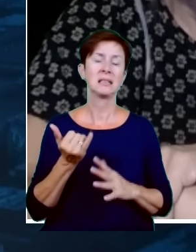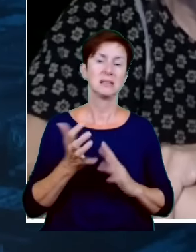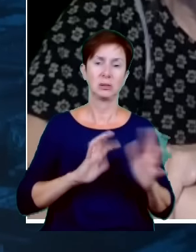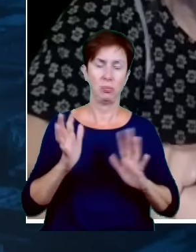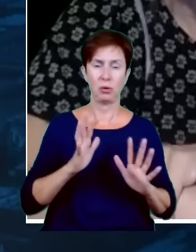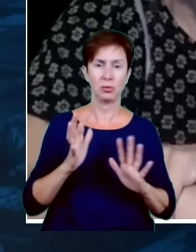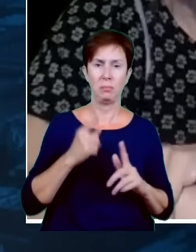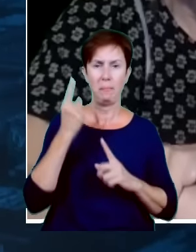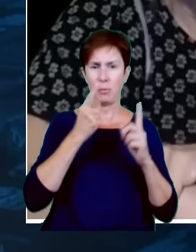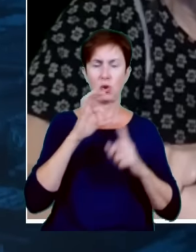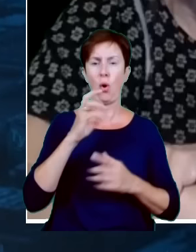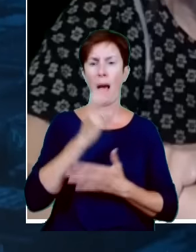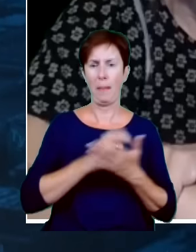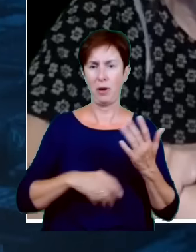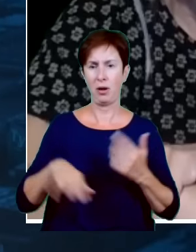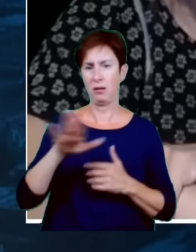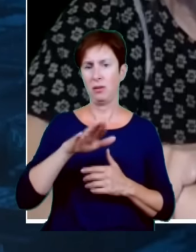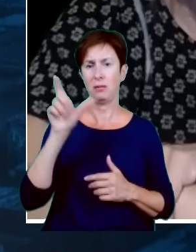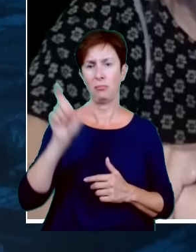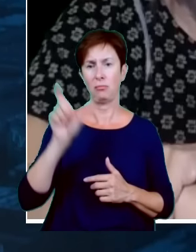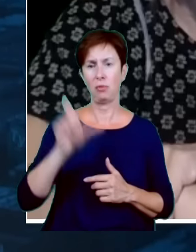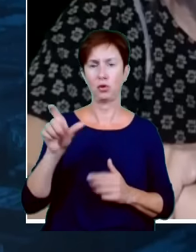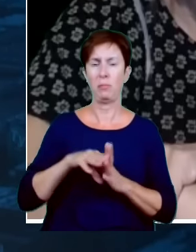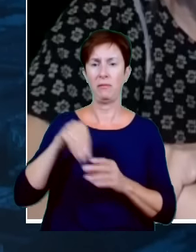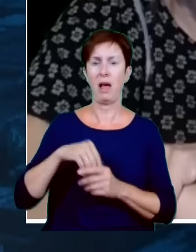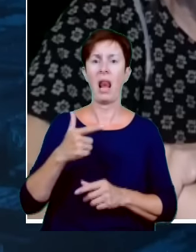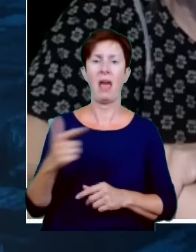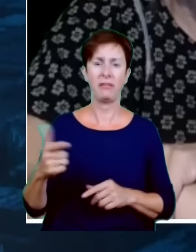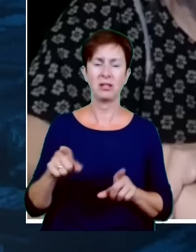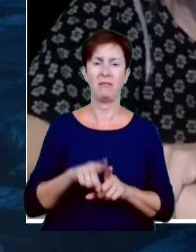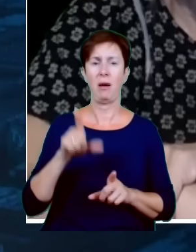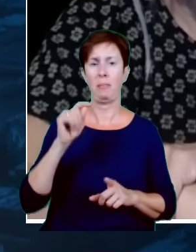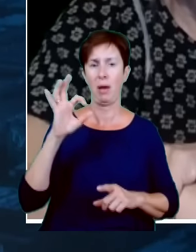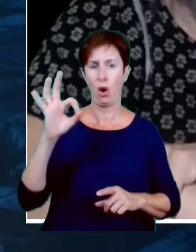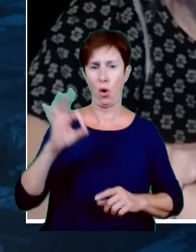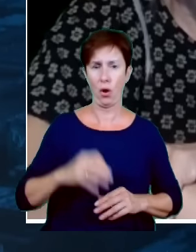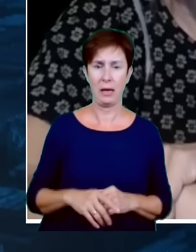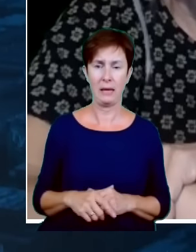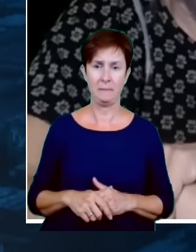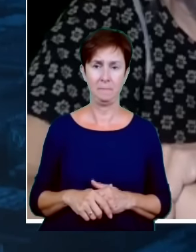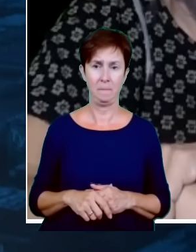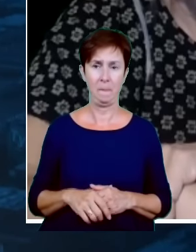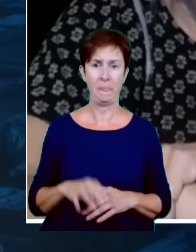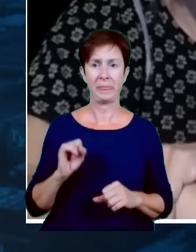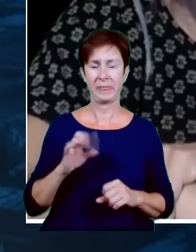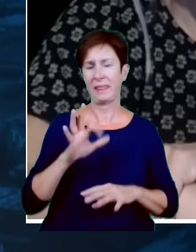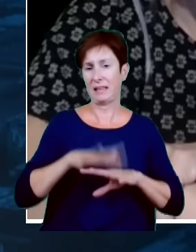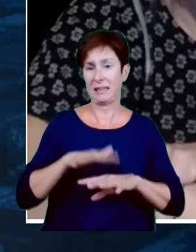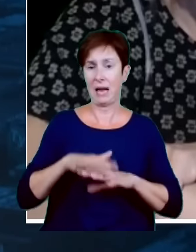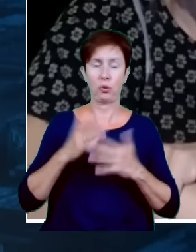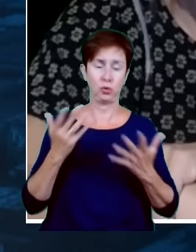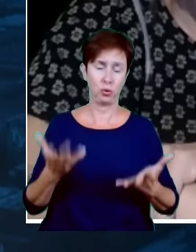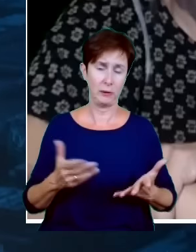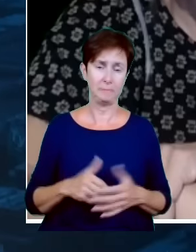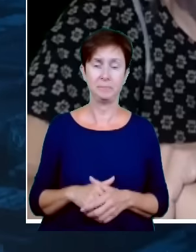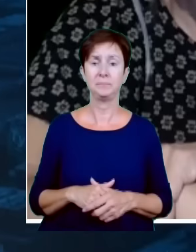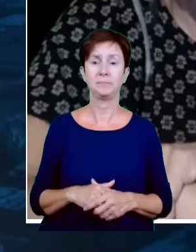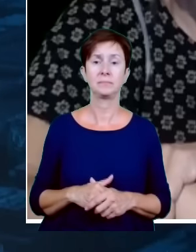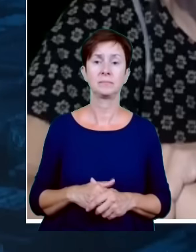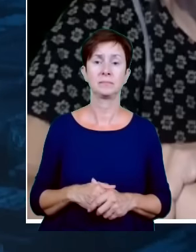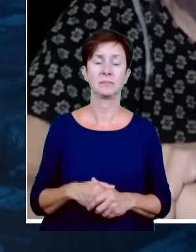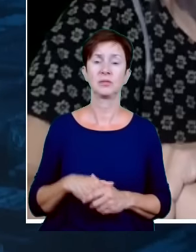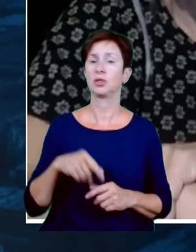aborcji lewicy i Platformy Obywatelskiej rzeczywiście tak to traktują i nie mówią tylko o